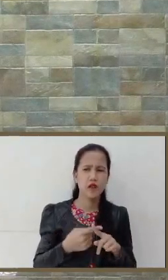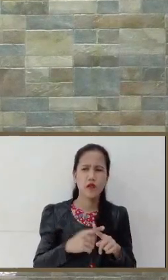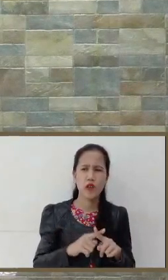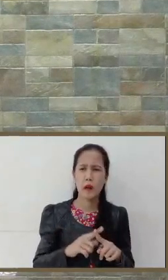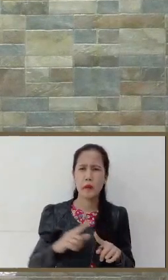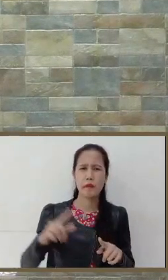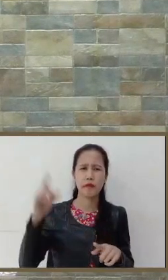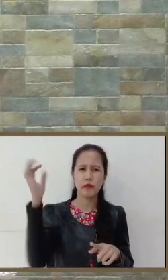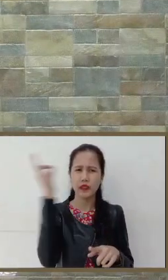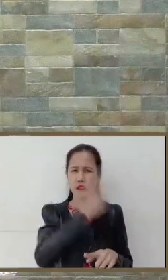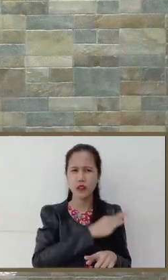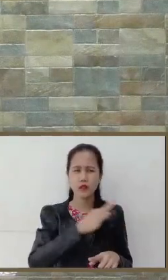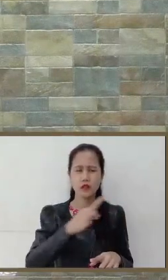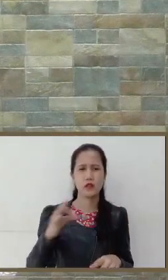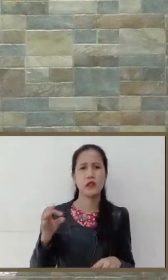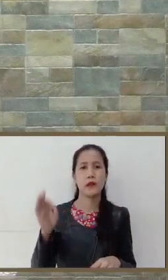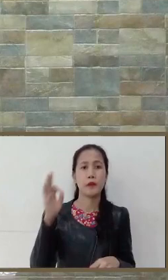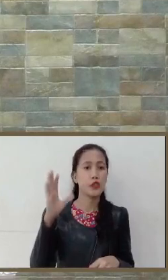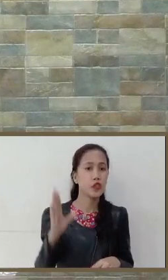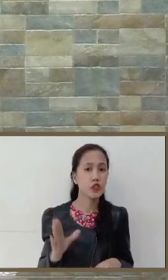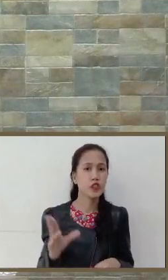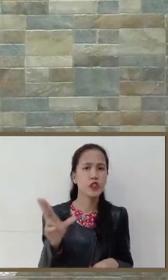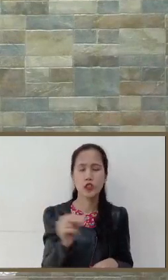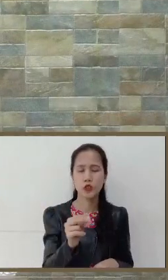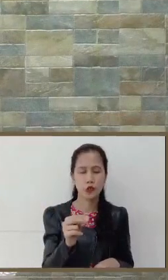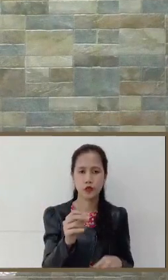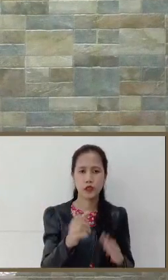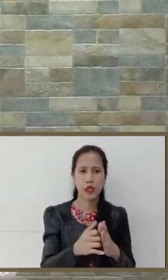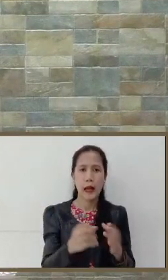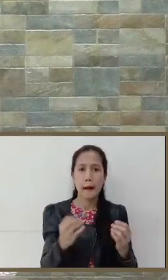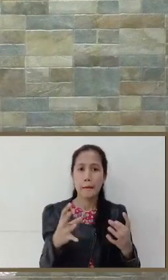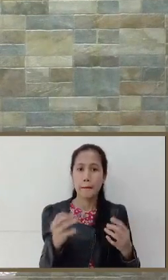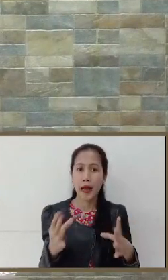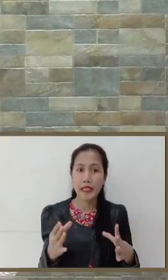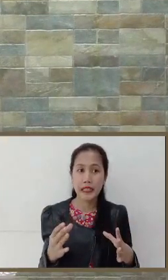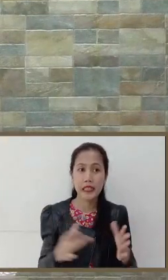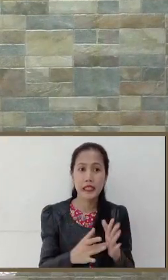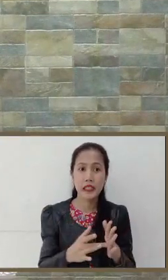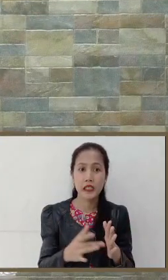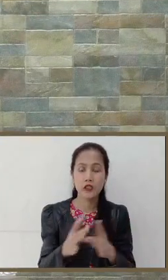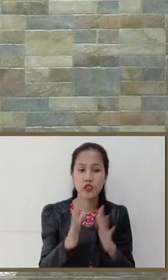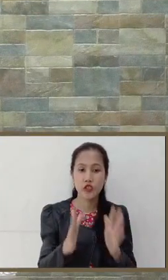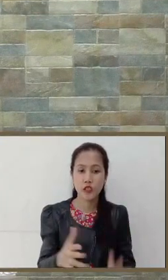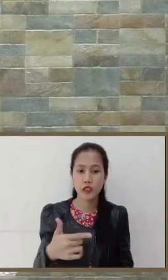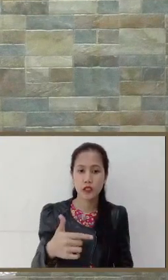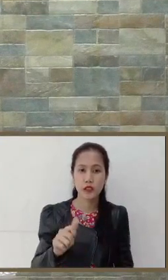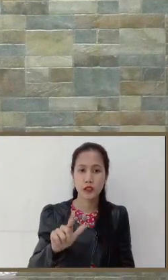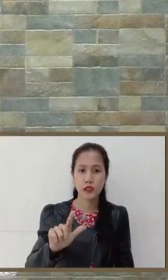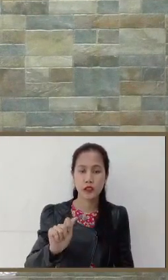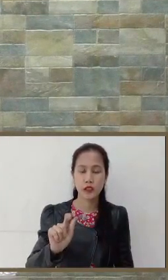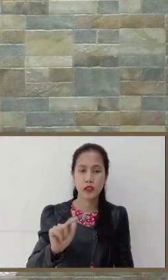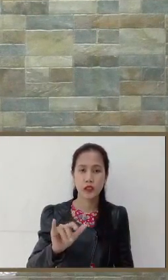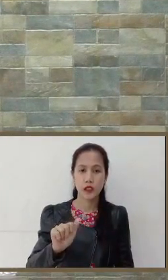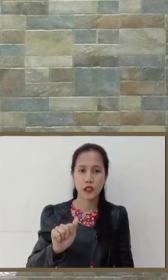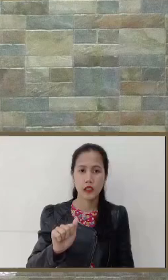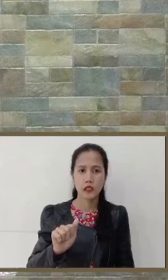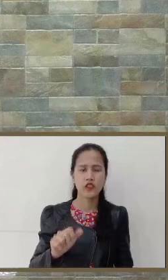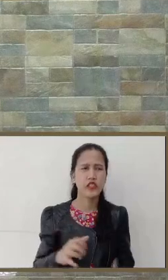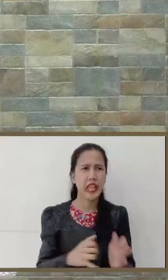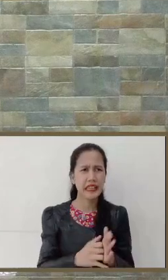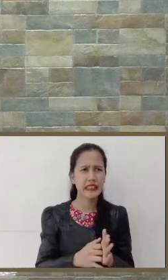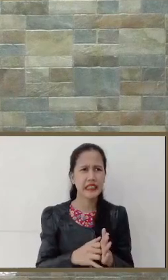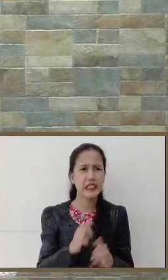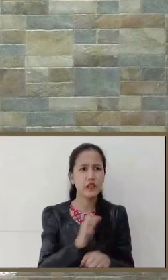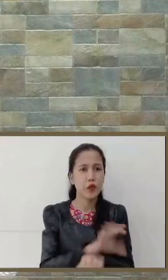mga taga-Galacia, some of them ay impluensyado na po ng maling katuruan. Pero dito makikita po natin kung meron mang